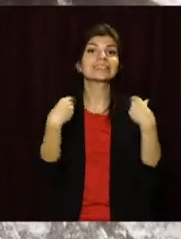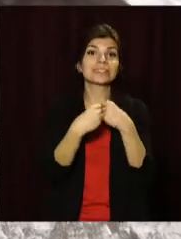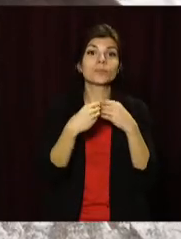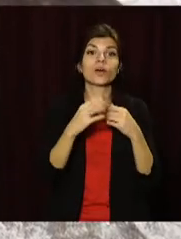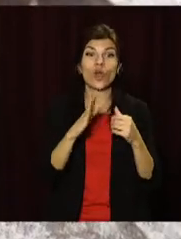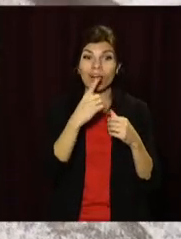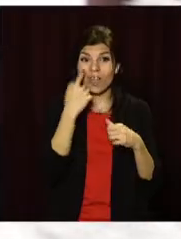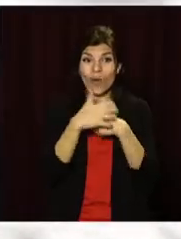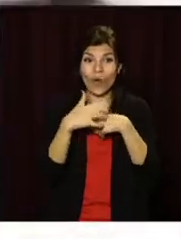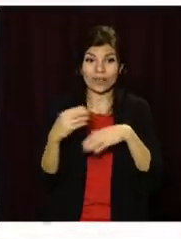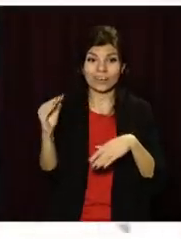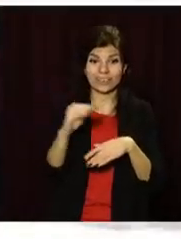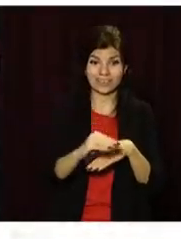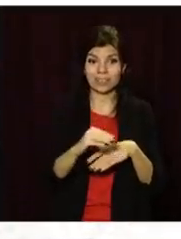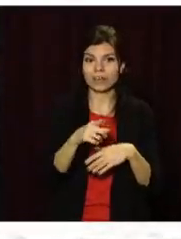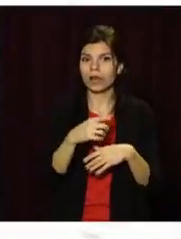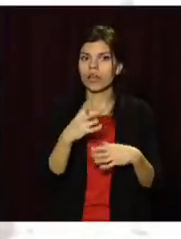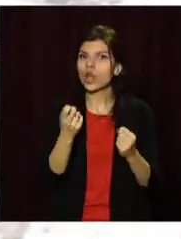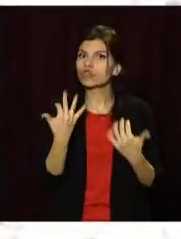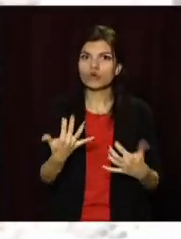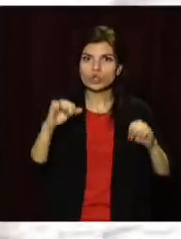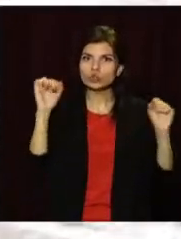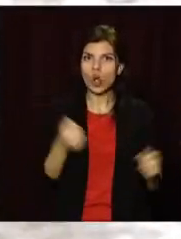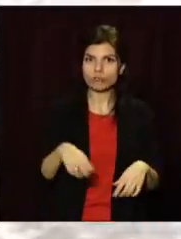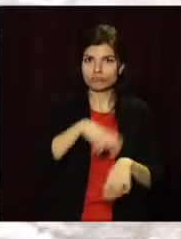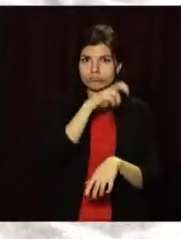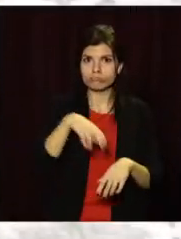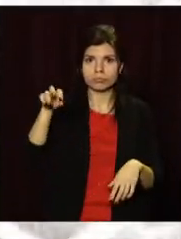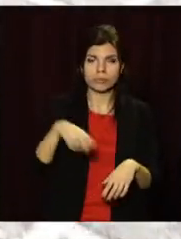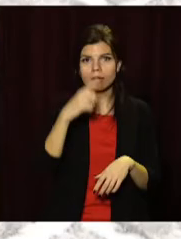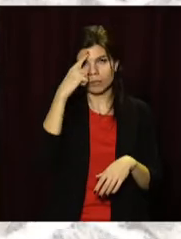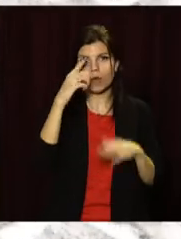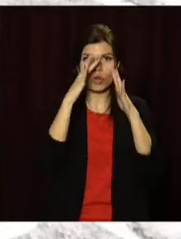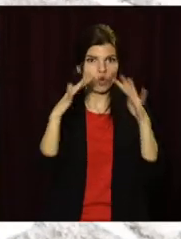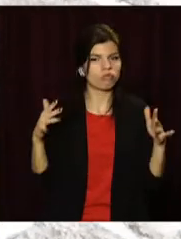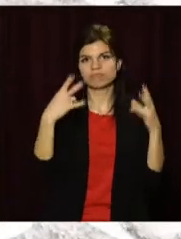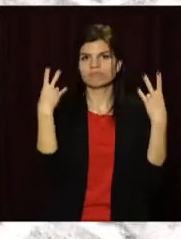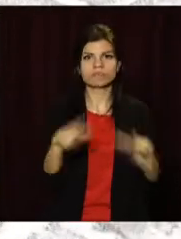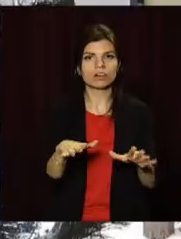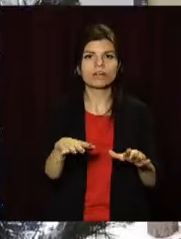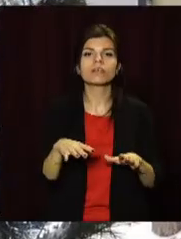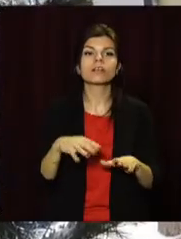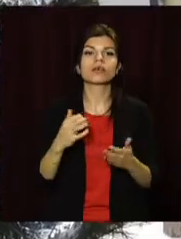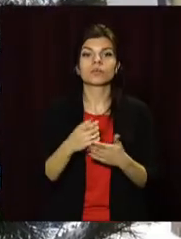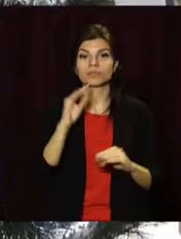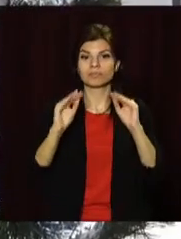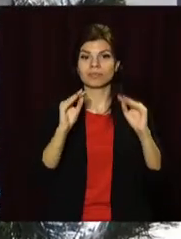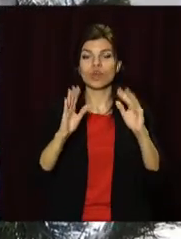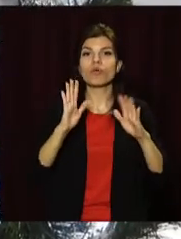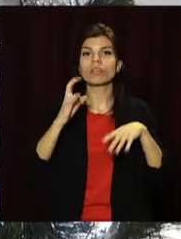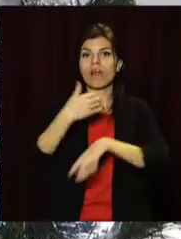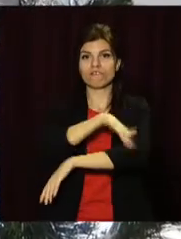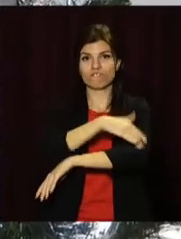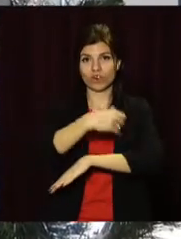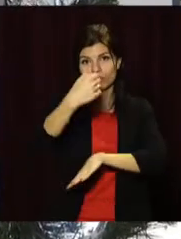з'явився кіт. Чоловік каже, Семен настільки шустрий, що від ялинки в домі відмовилися свідомо. Тому зелену красуню прикрасили на подвір'ї,